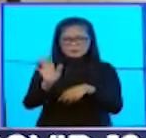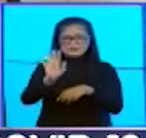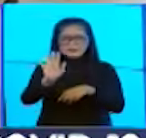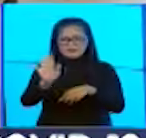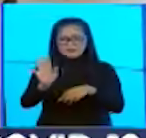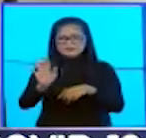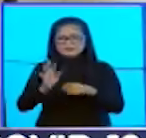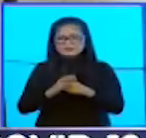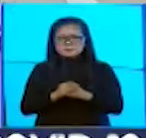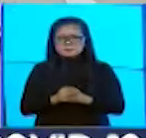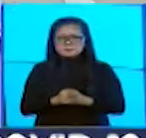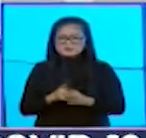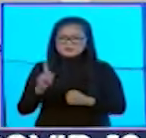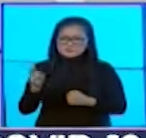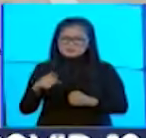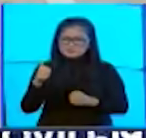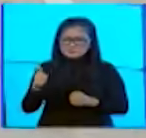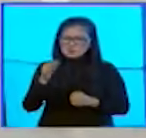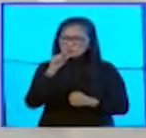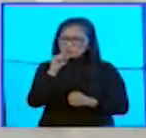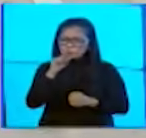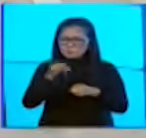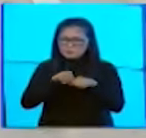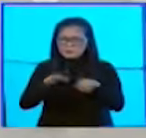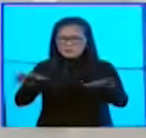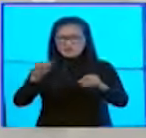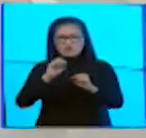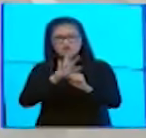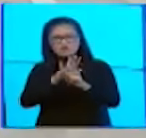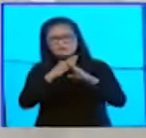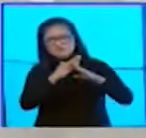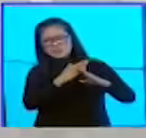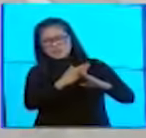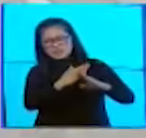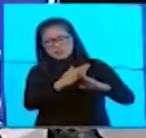mobilitas. Langkah ini dapat membantu kita memutus rantai penularan dan menekan